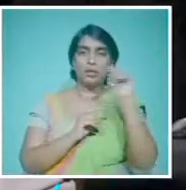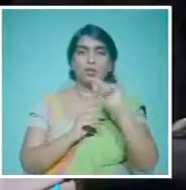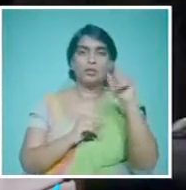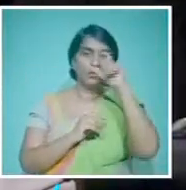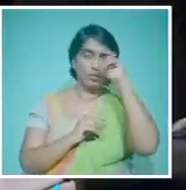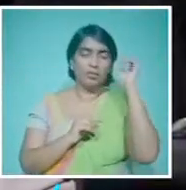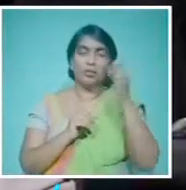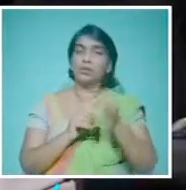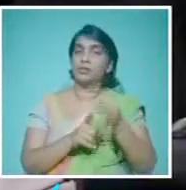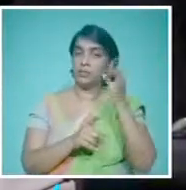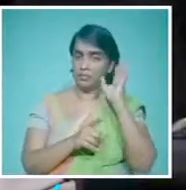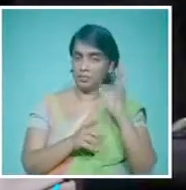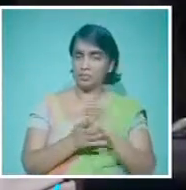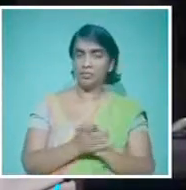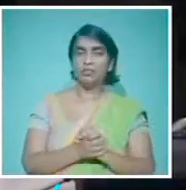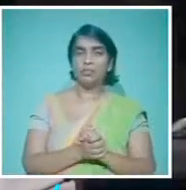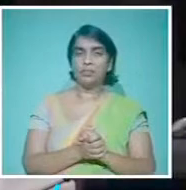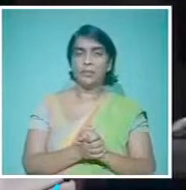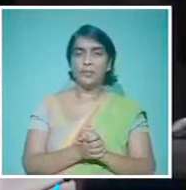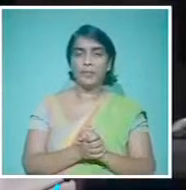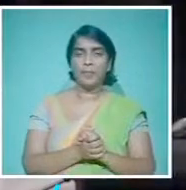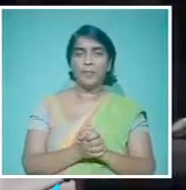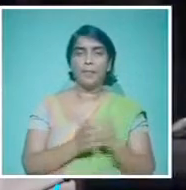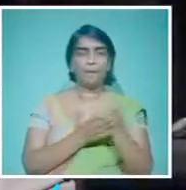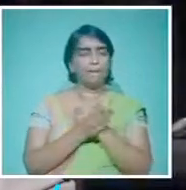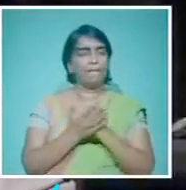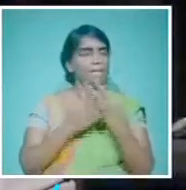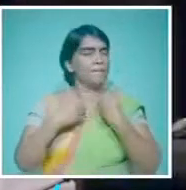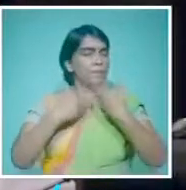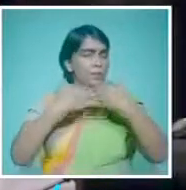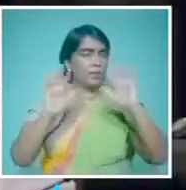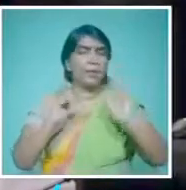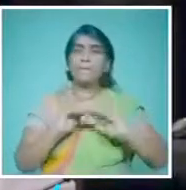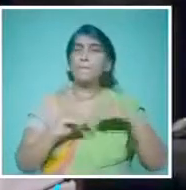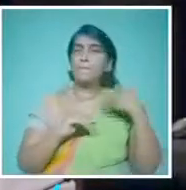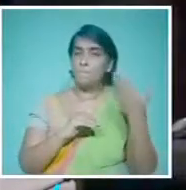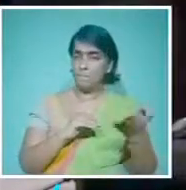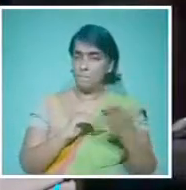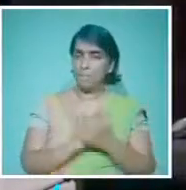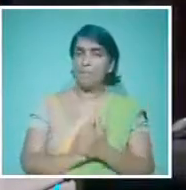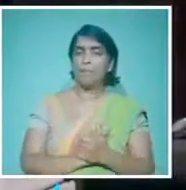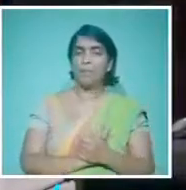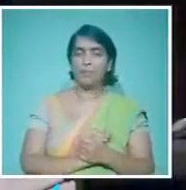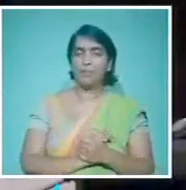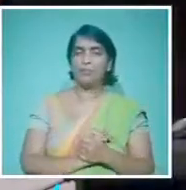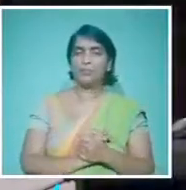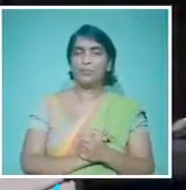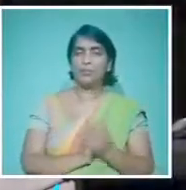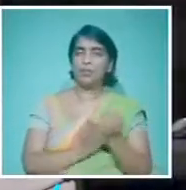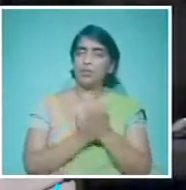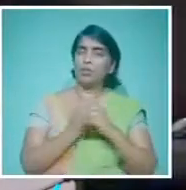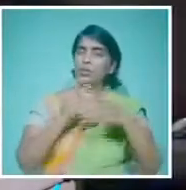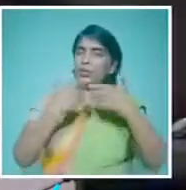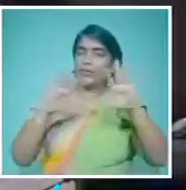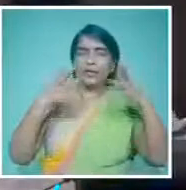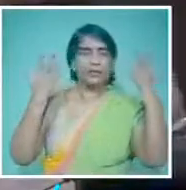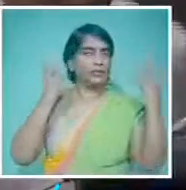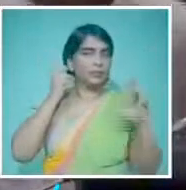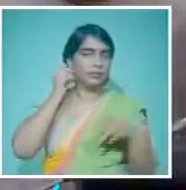පාරසීසන ජනාධිපතිතුමා ඒ සියල්ලම විසිරෙව්වට පස්සේ ඒ සියල්ලම විසුරුවලා අවසන්